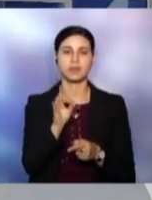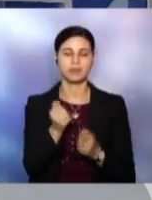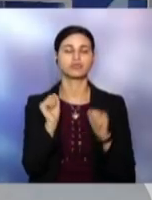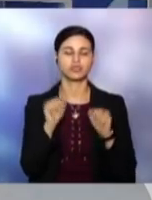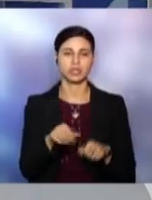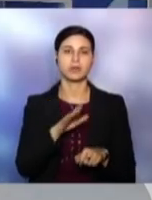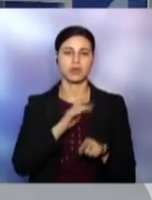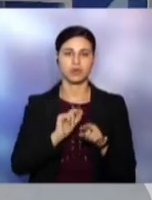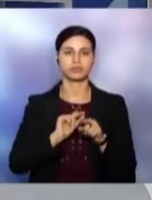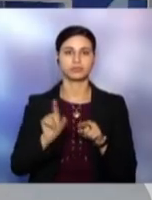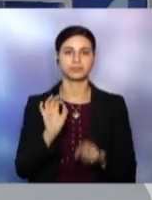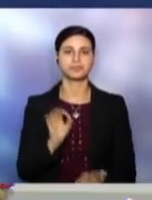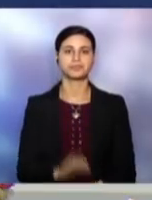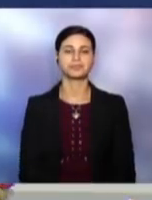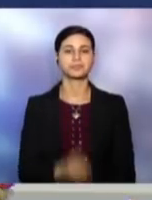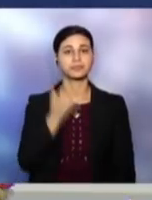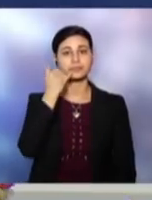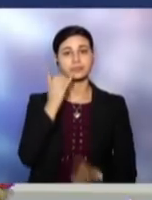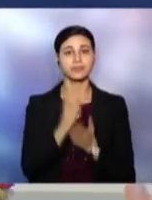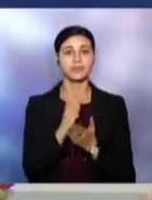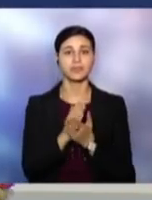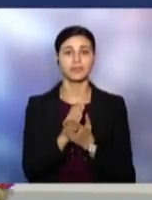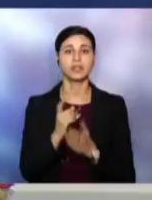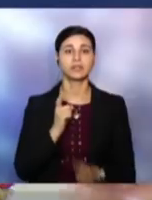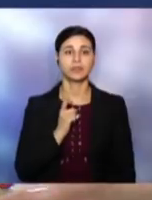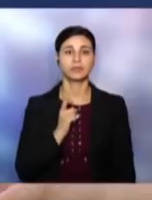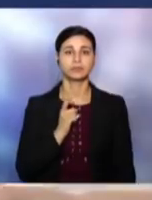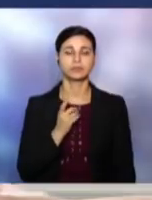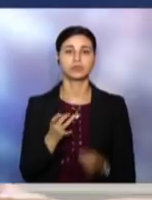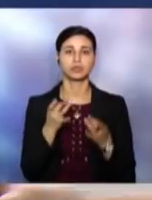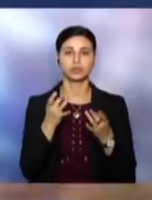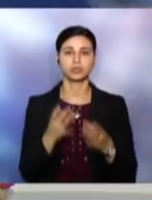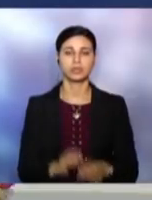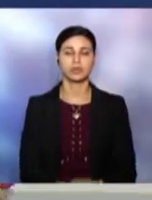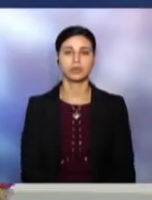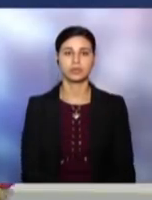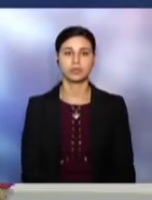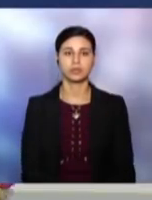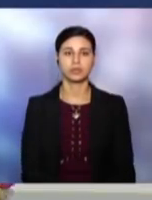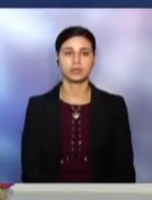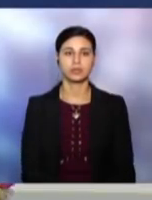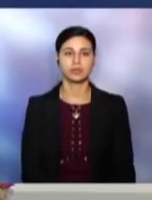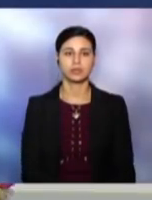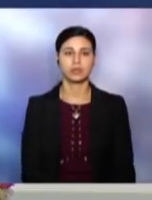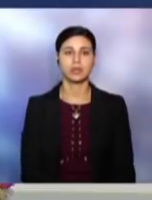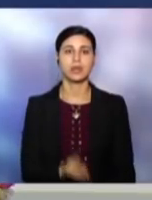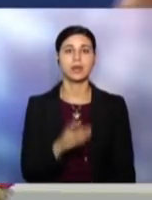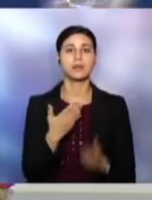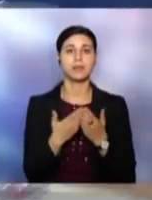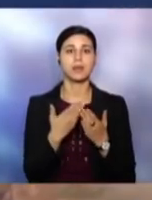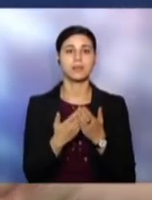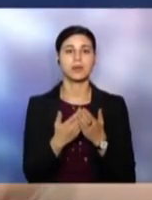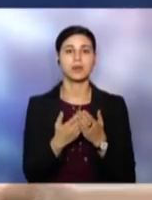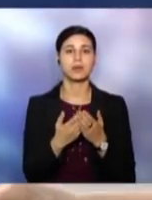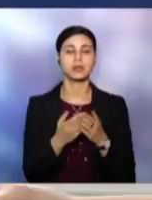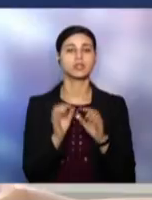გართულებები შეიძლება იყოს. დიახ. კიდევ ერთი მაყურებელი გველოდება, უბრალოდ თუ თქვენ წყარო ვერ გაარკვიეთ, მე დავაზუსტებ